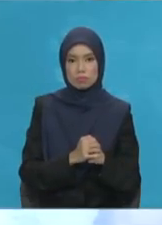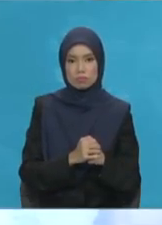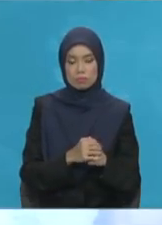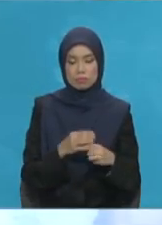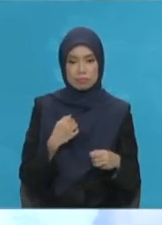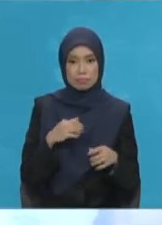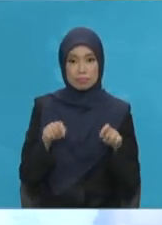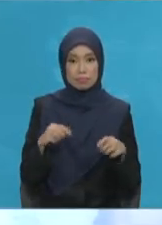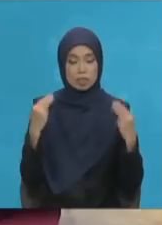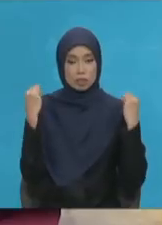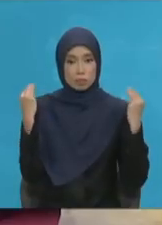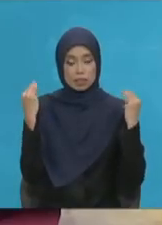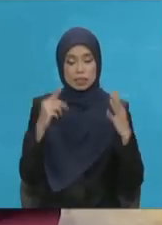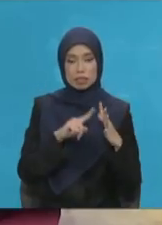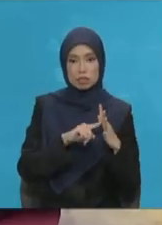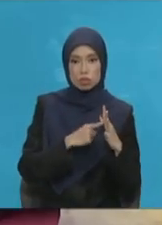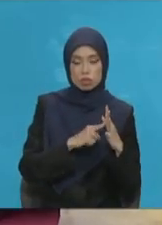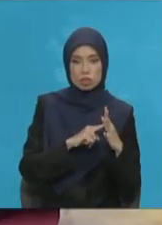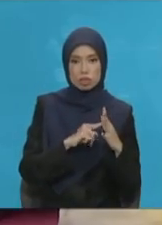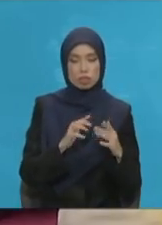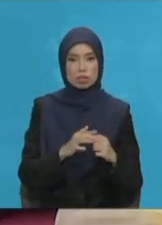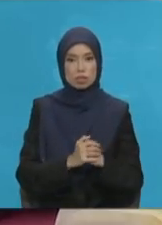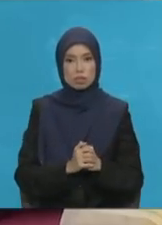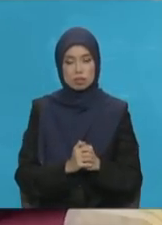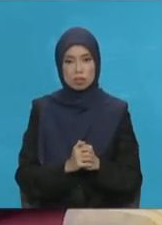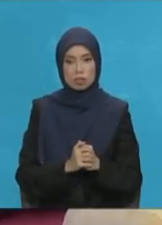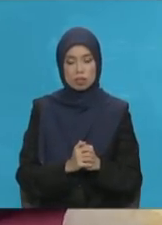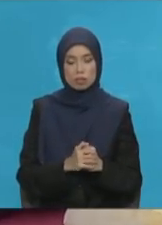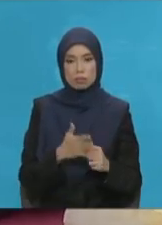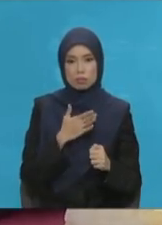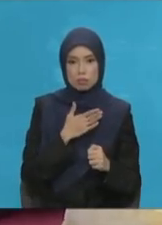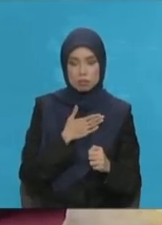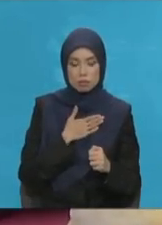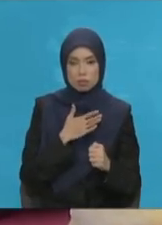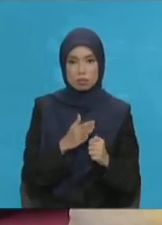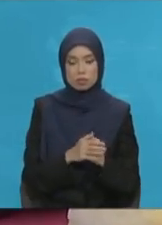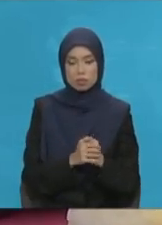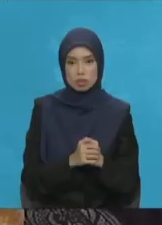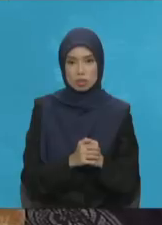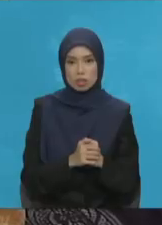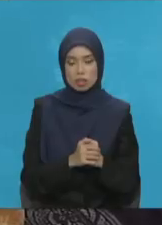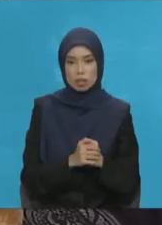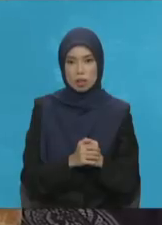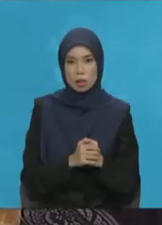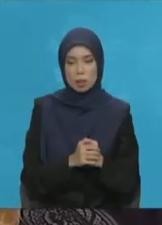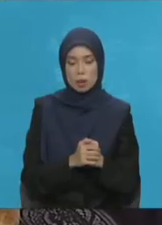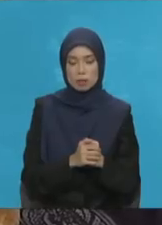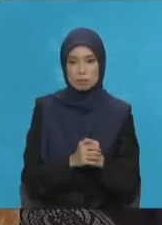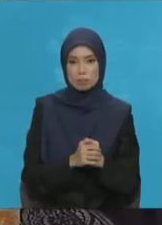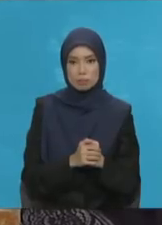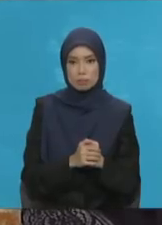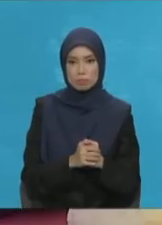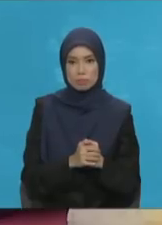pendudukkan dan beliau juga menyabdakan yang amat Mulia Pangeran singa marah di